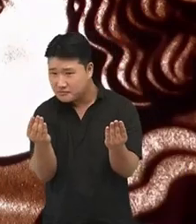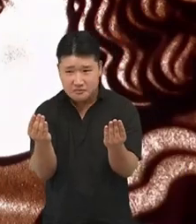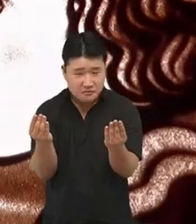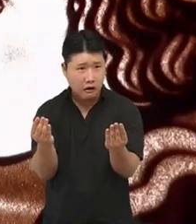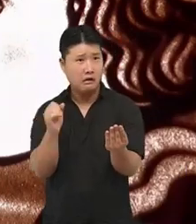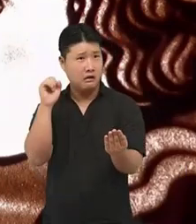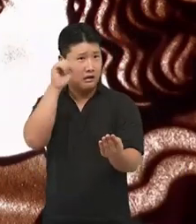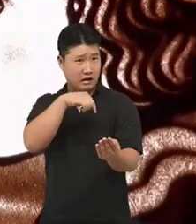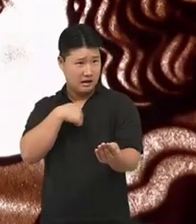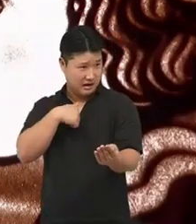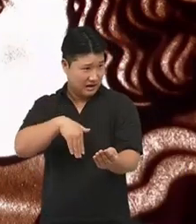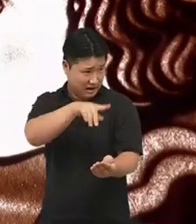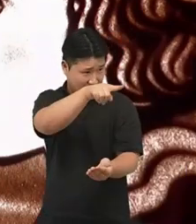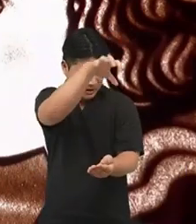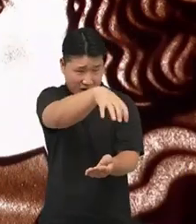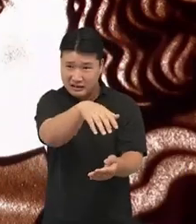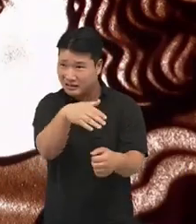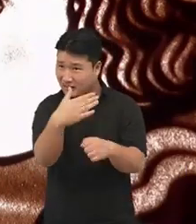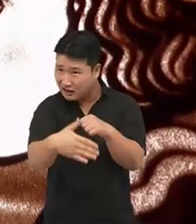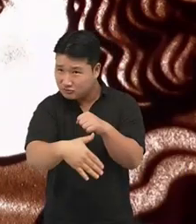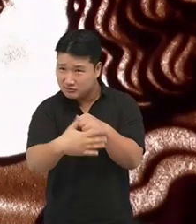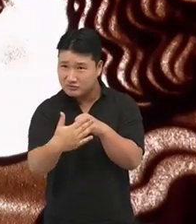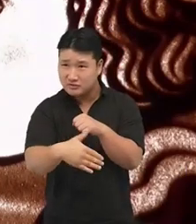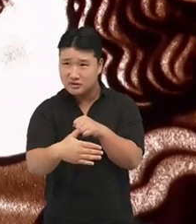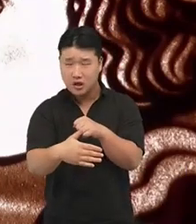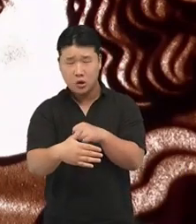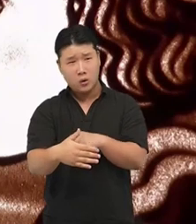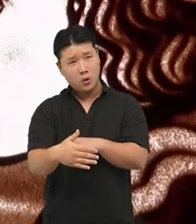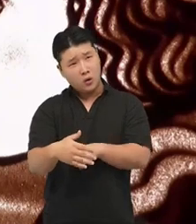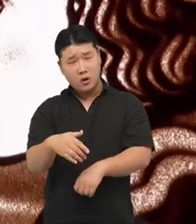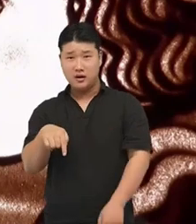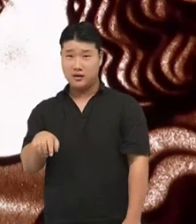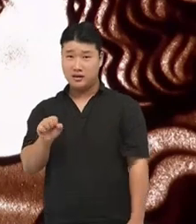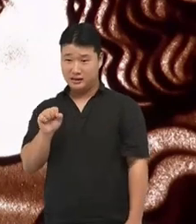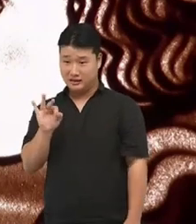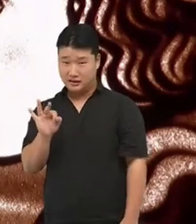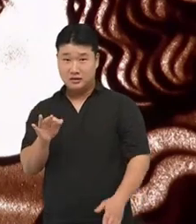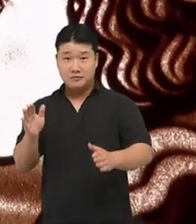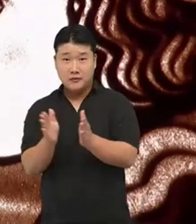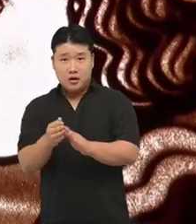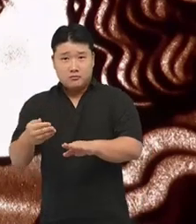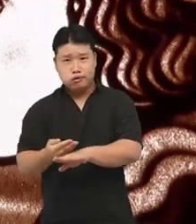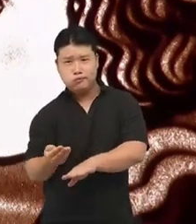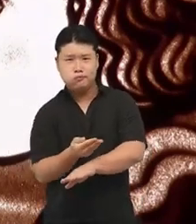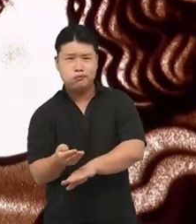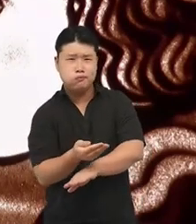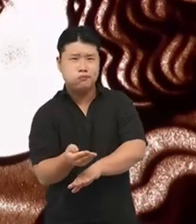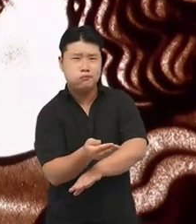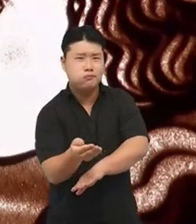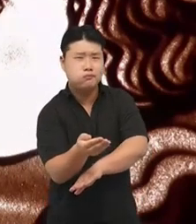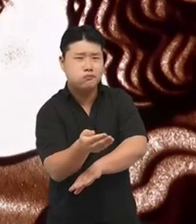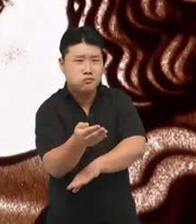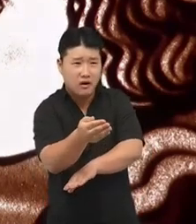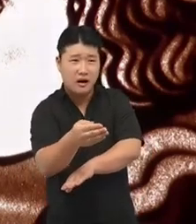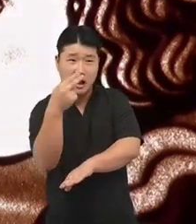우리가 갈 곳은 조선의 대구라는 곳이요. 여기 샌프란시스코를 출발하여 하와이, 일본을 거쳐